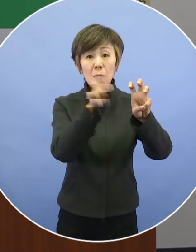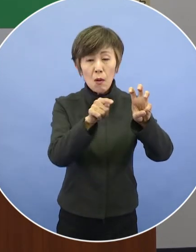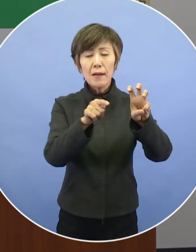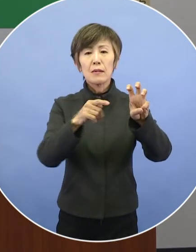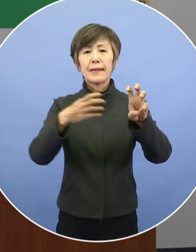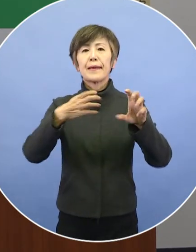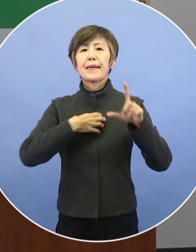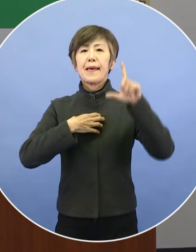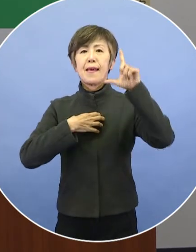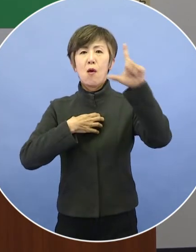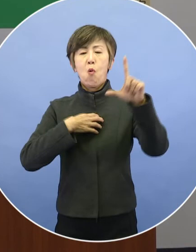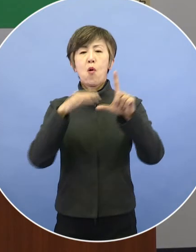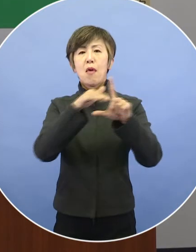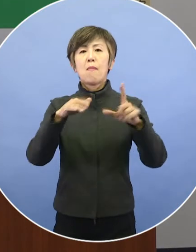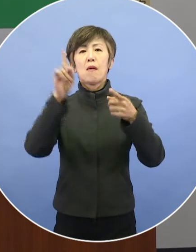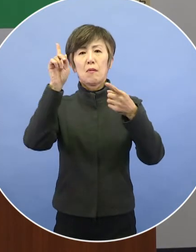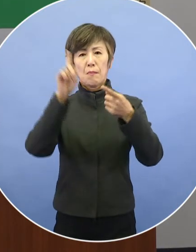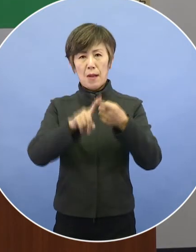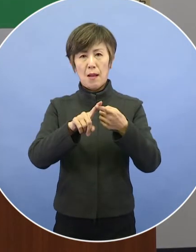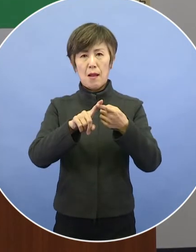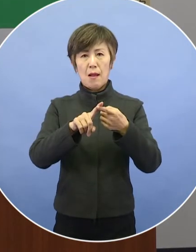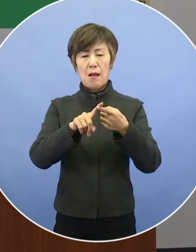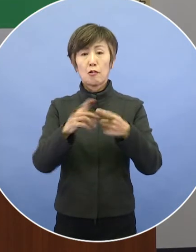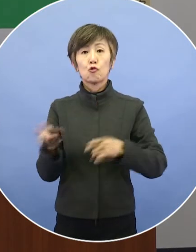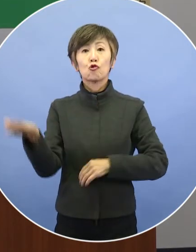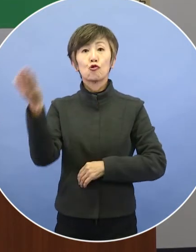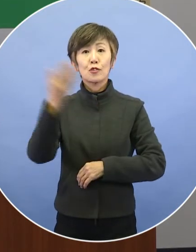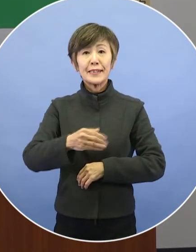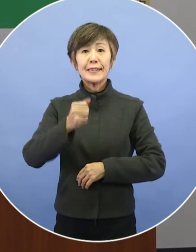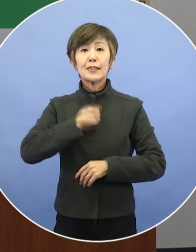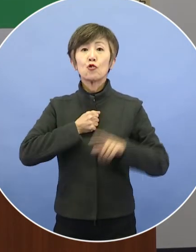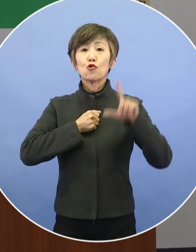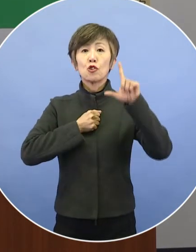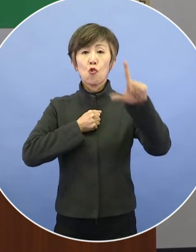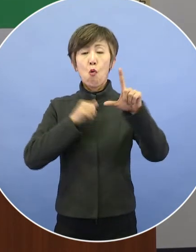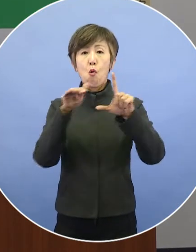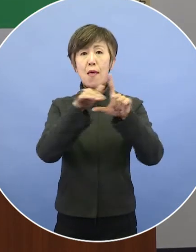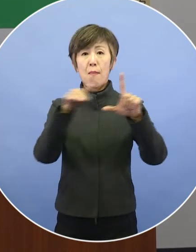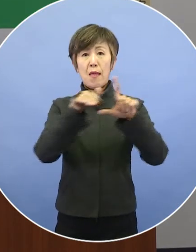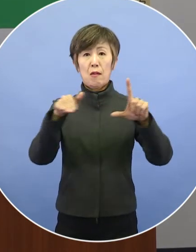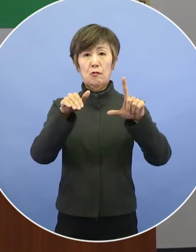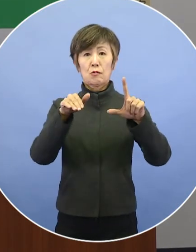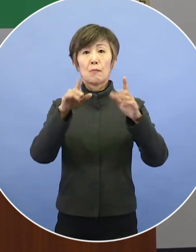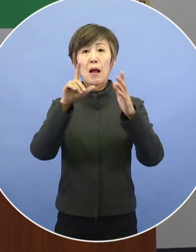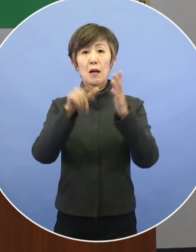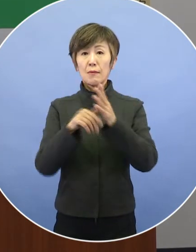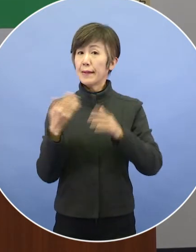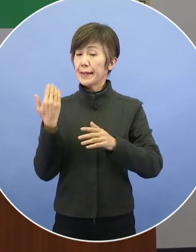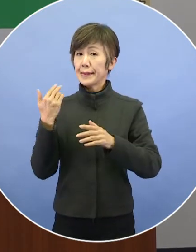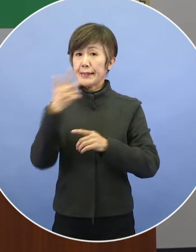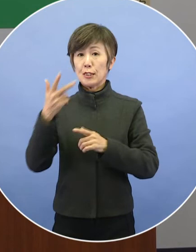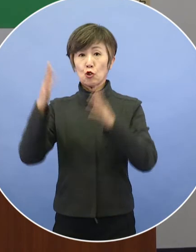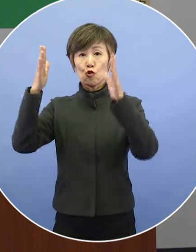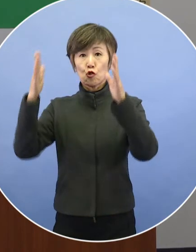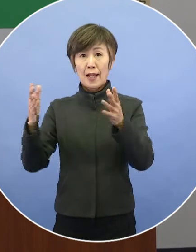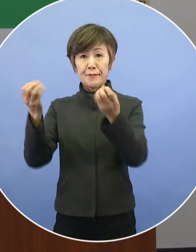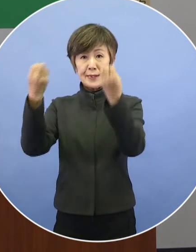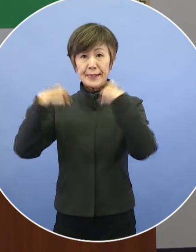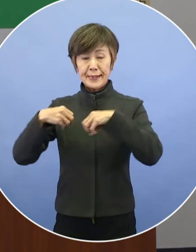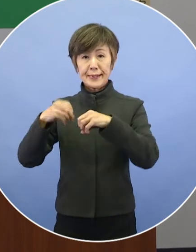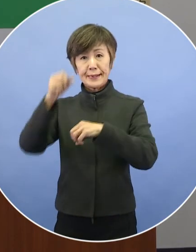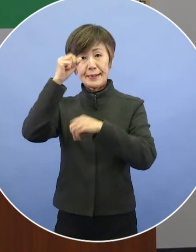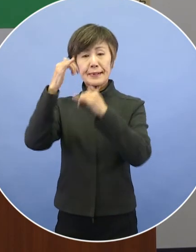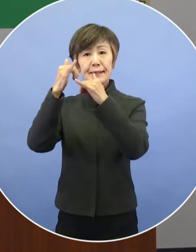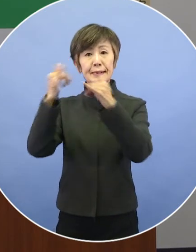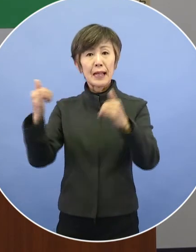するというふうにさせていただきますそれから注意報のレベルのところのですねこの最近1週間の